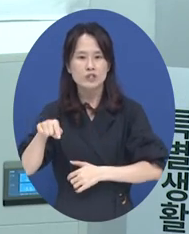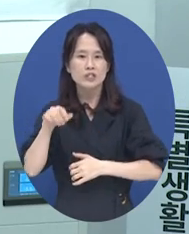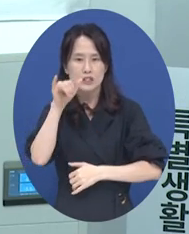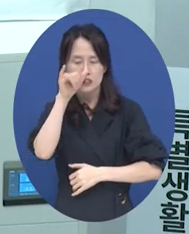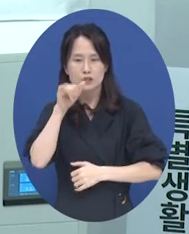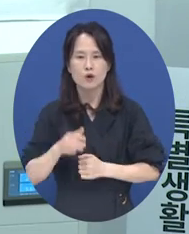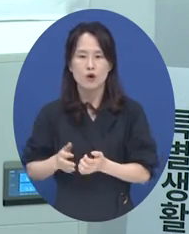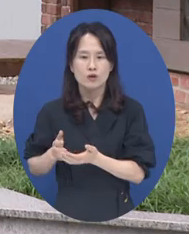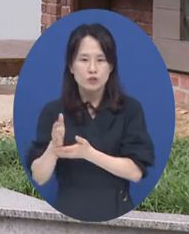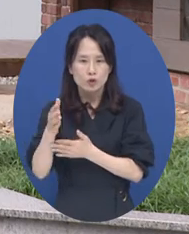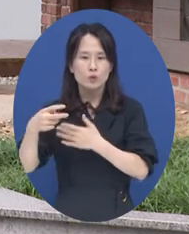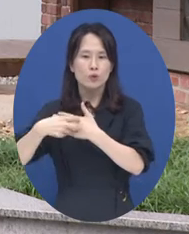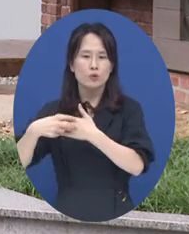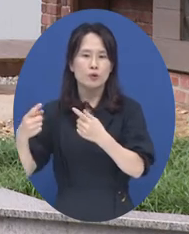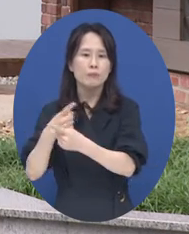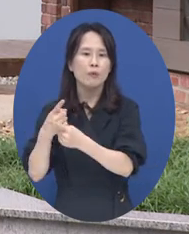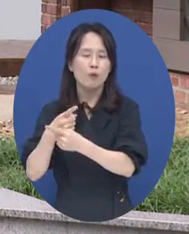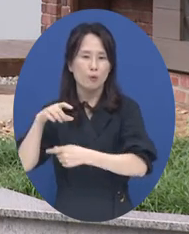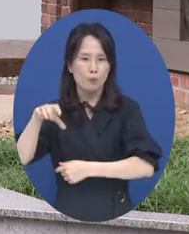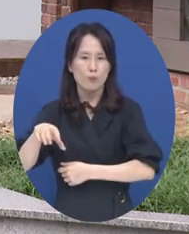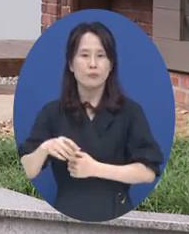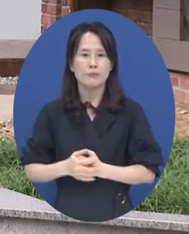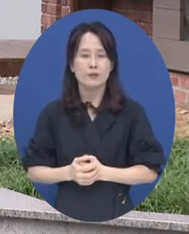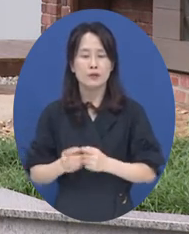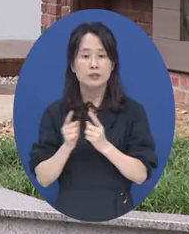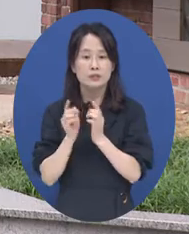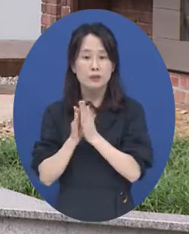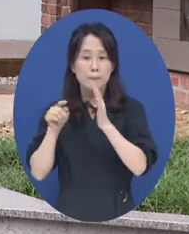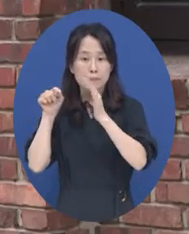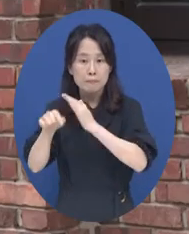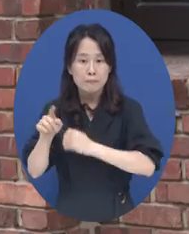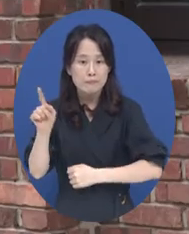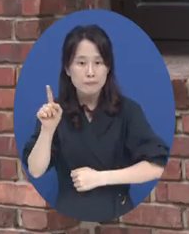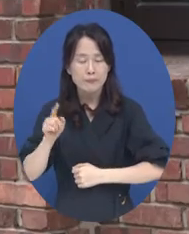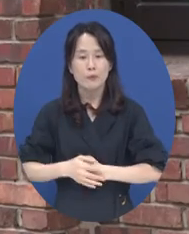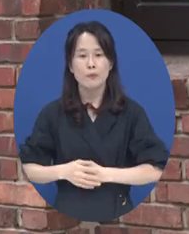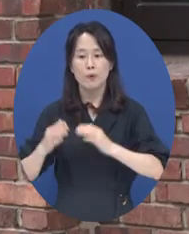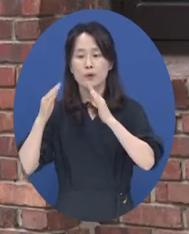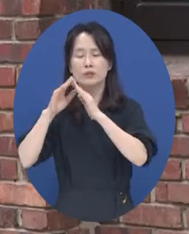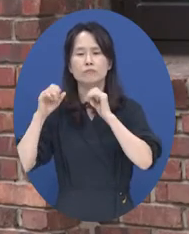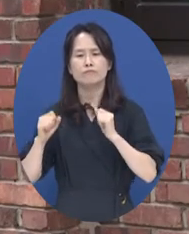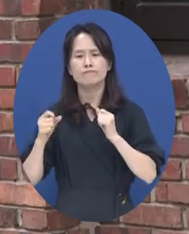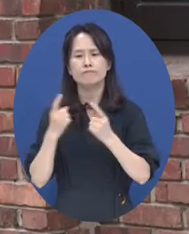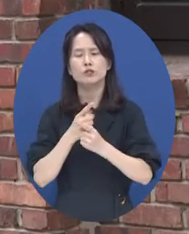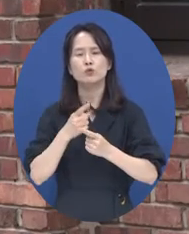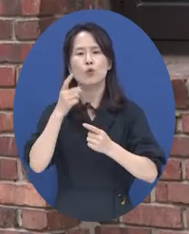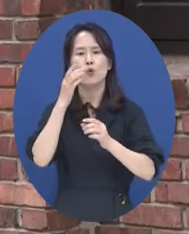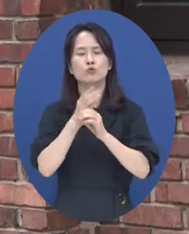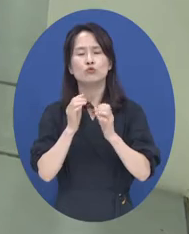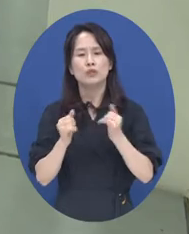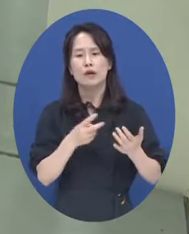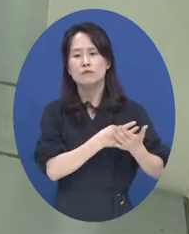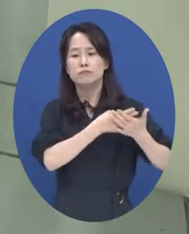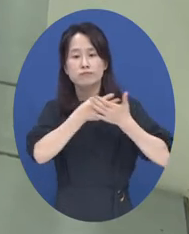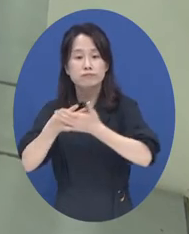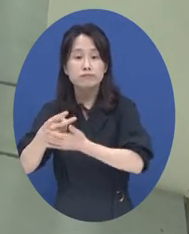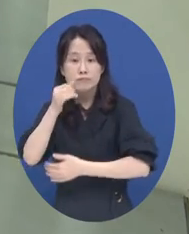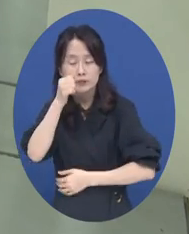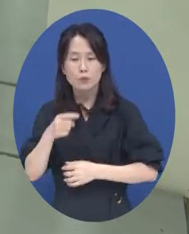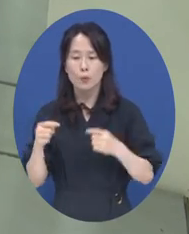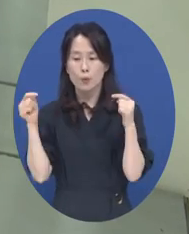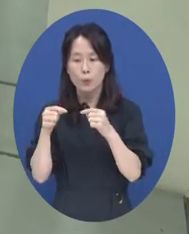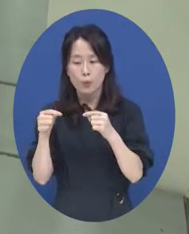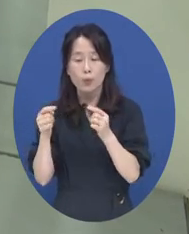의료시설로 운영하고 있습니다. 실제 가봤더니 재택치료 중인 환자가 이송돼 들어오고 간단한 접수